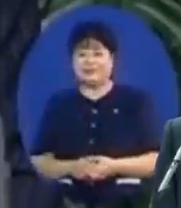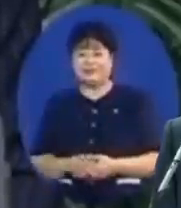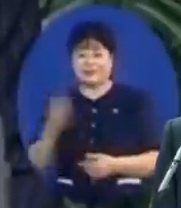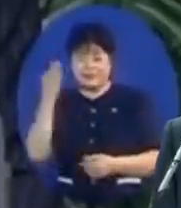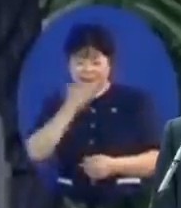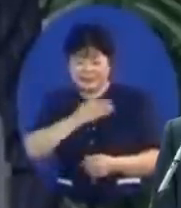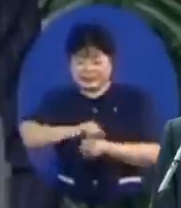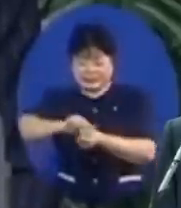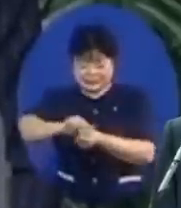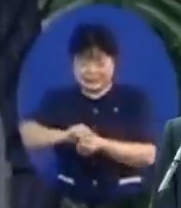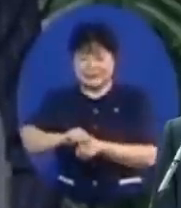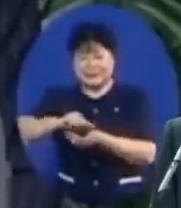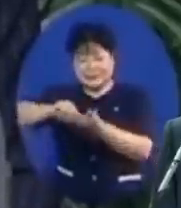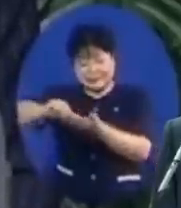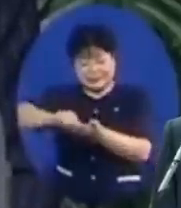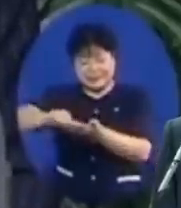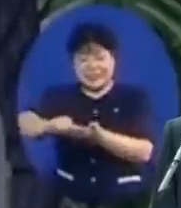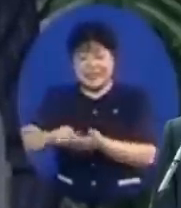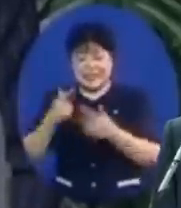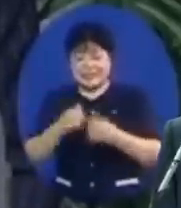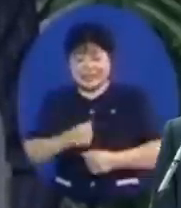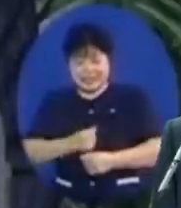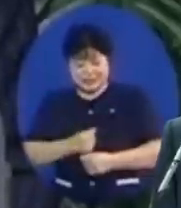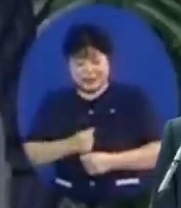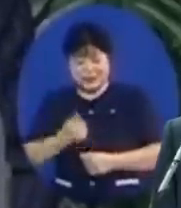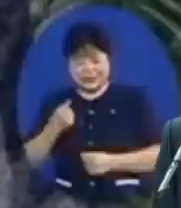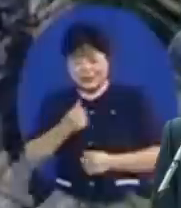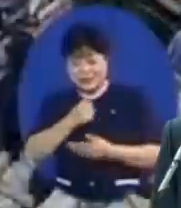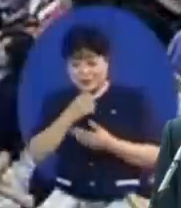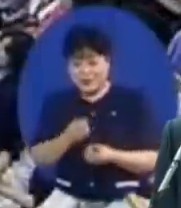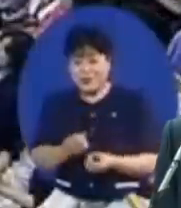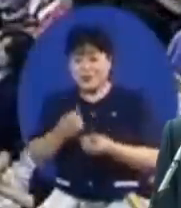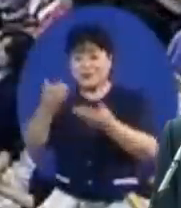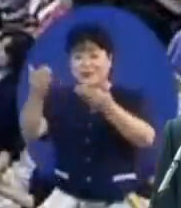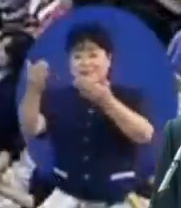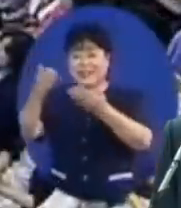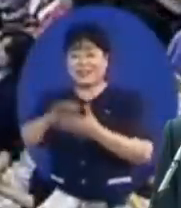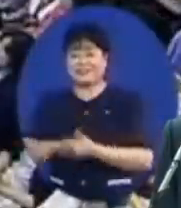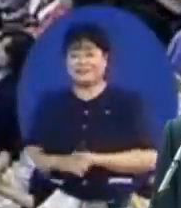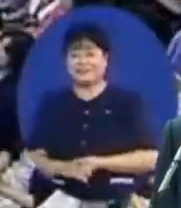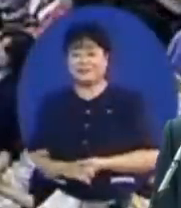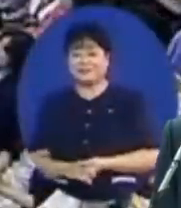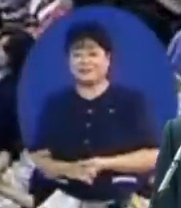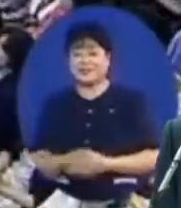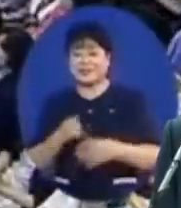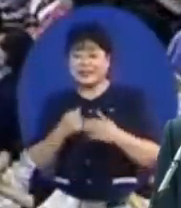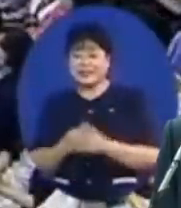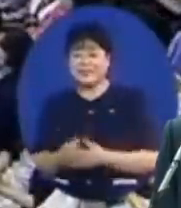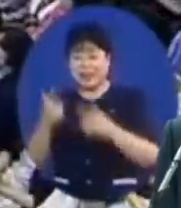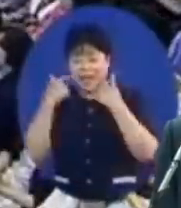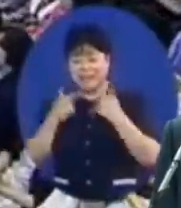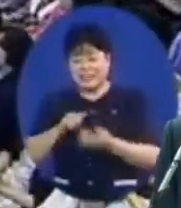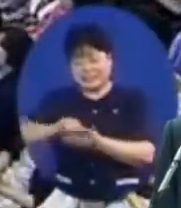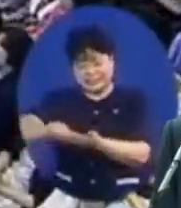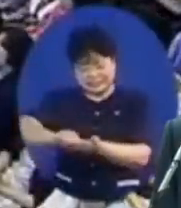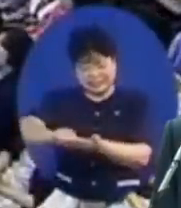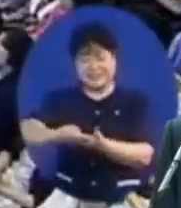해주는 지우개를 항상 간직하고 되는 게 되시기를 주님 이름으로 축원합니다. 그래서 언제나